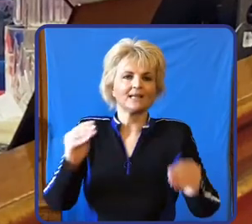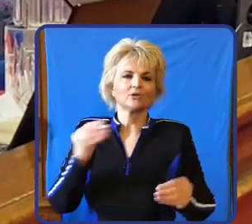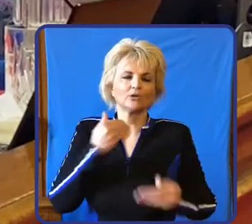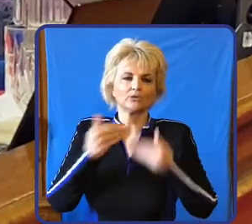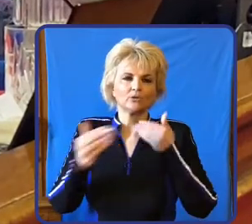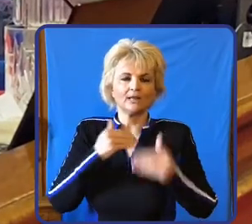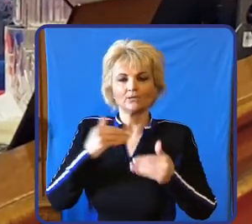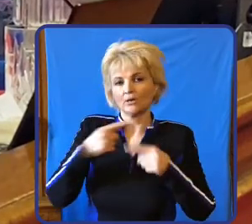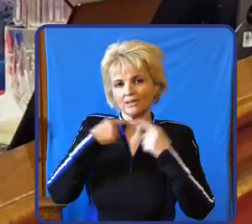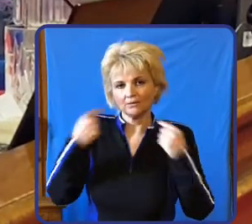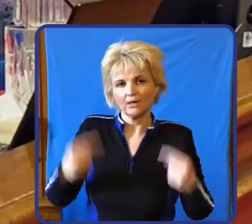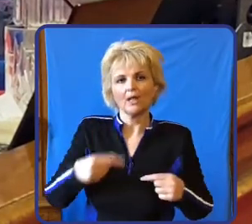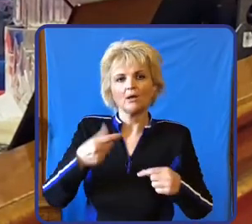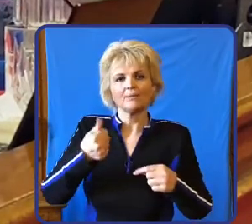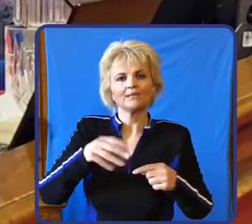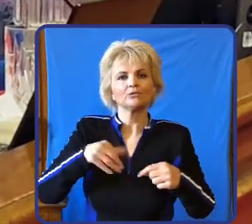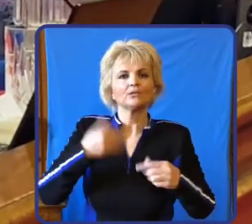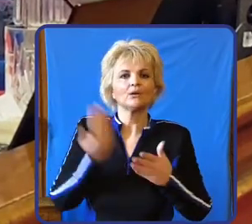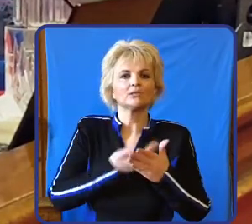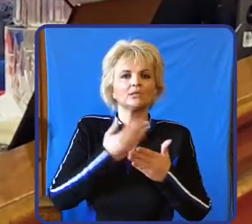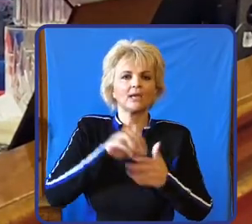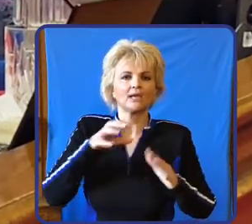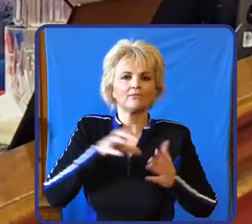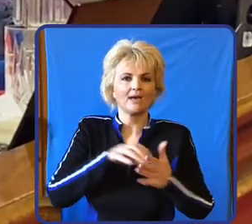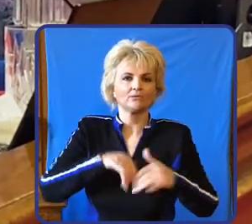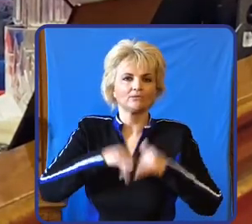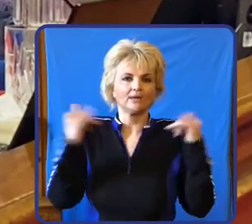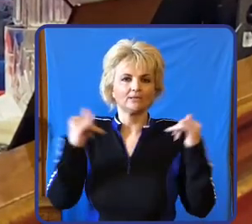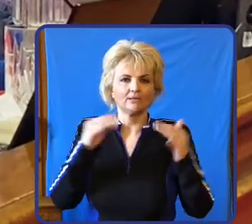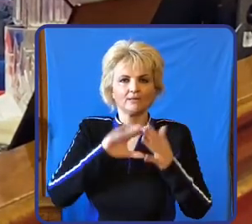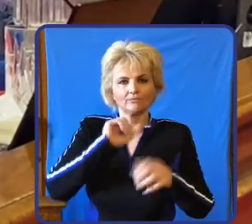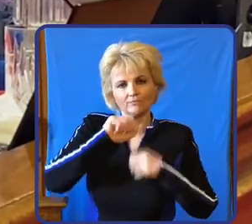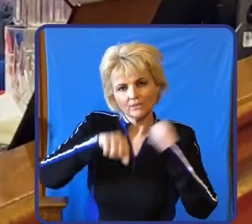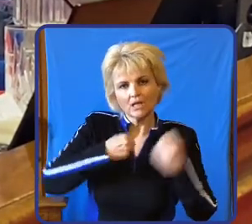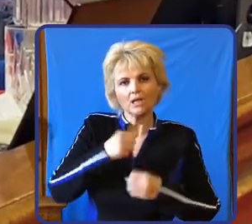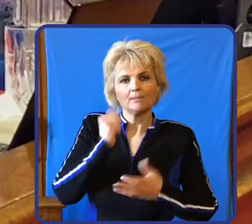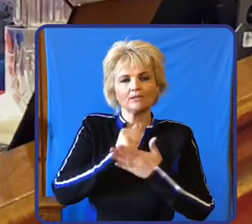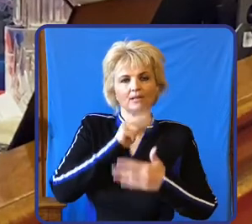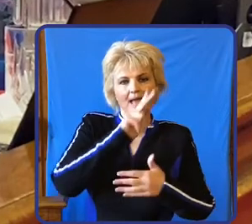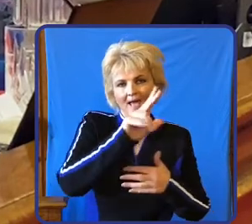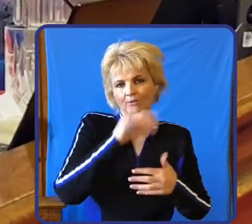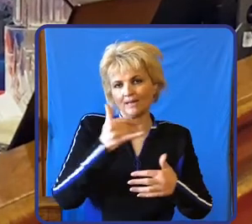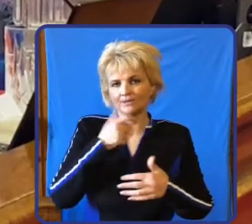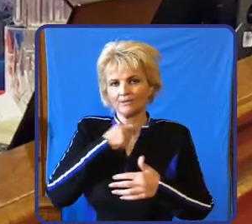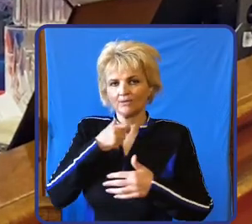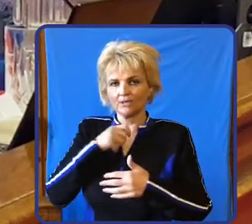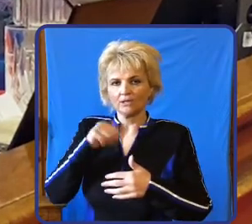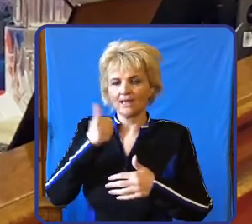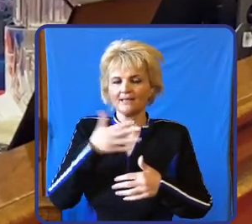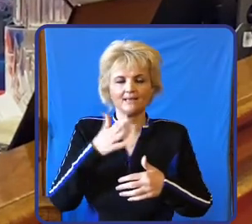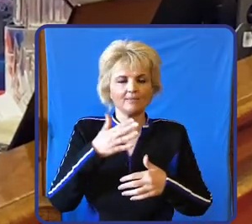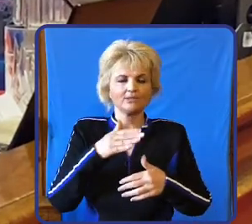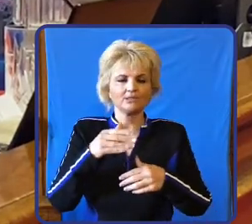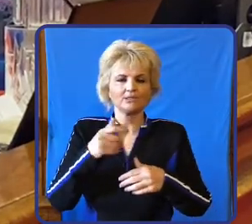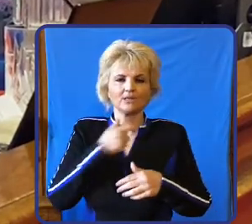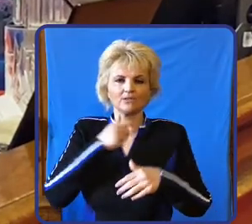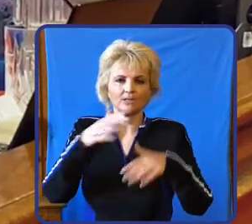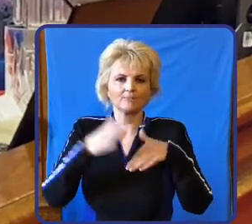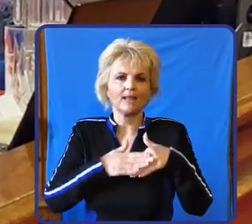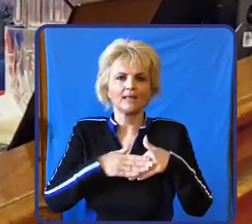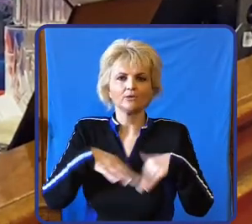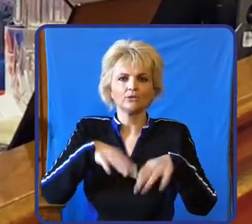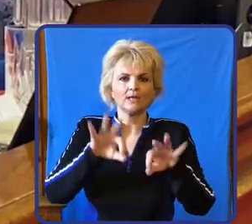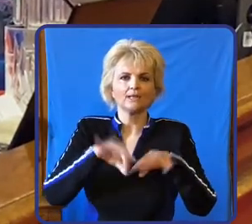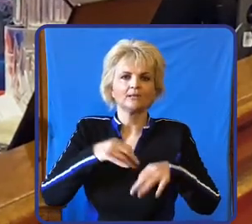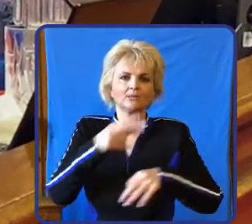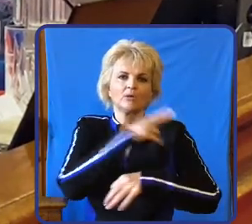kitekintő határozatot a pénzügyi, gazdasági, városfejlesztési és városüzemeltetési bizottság 3 igen szavazattal, 1 nem szavazat mellett, az